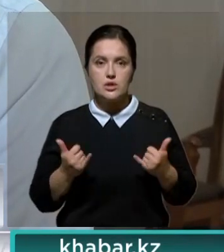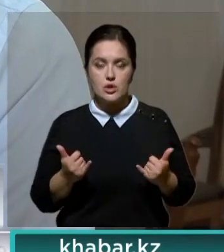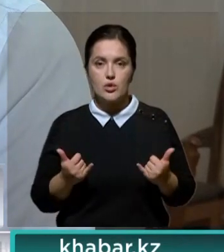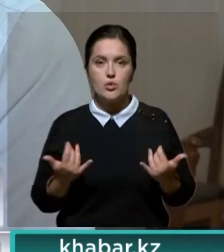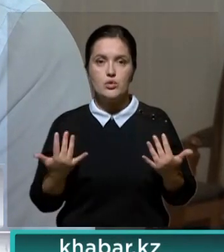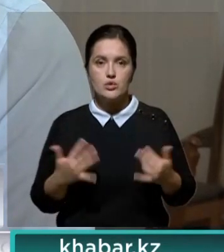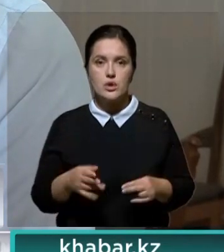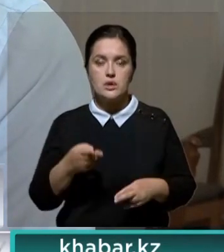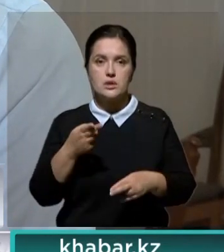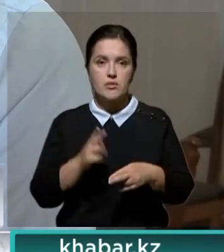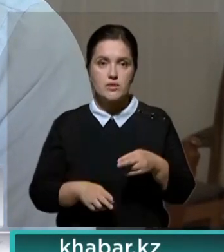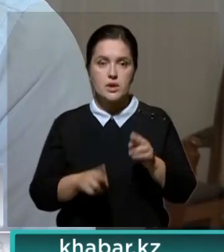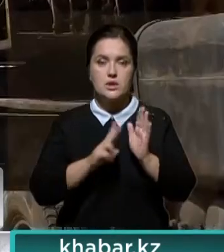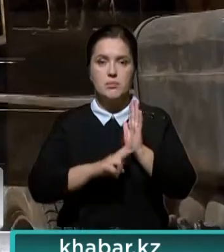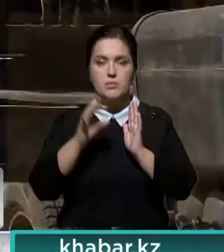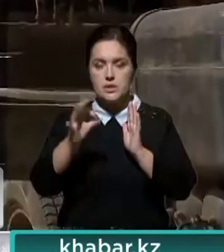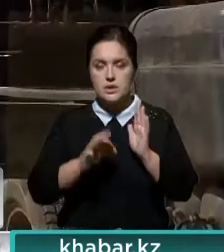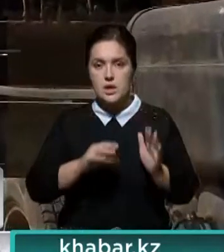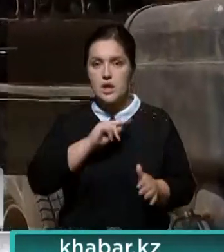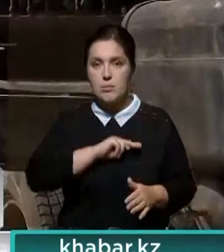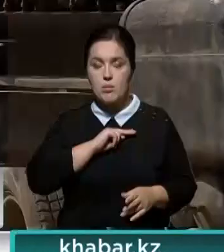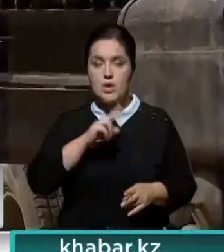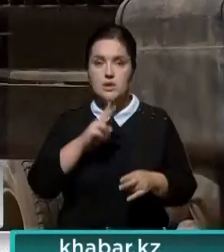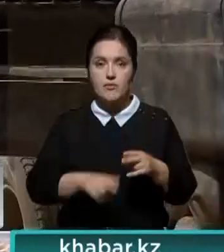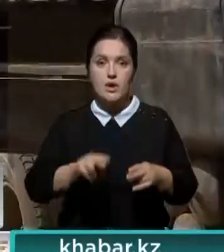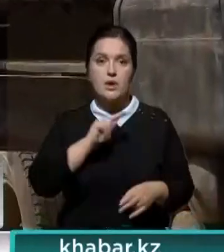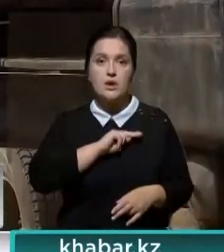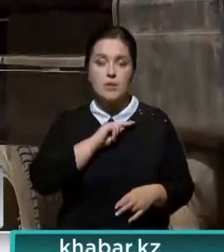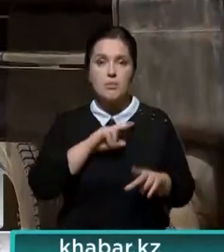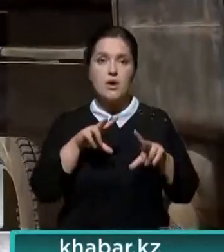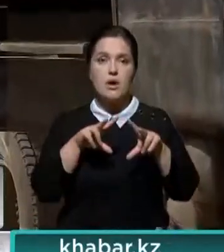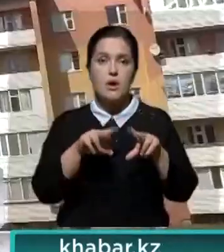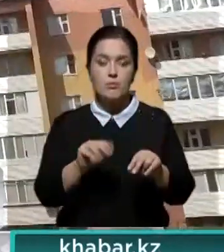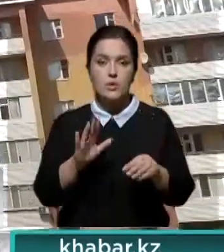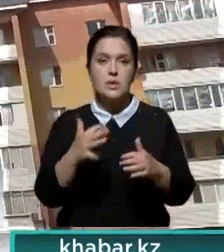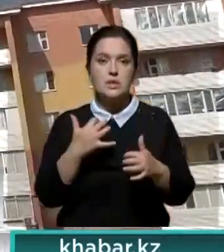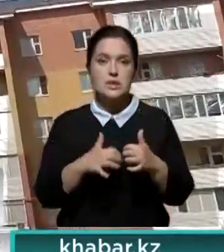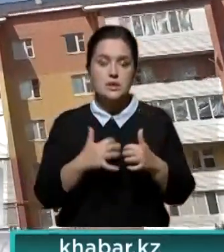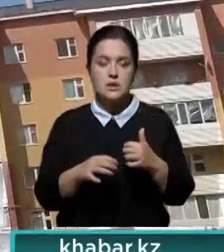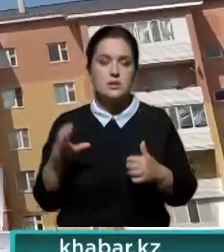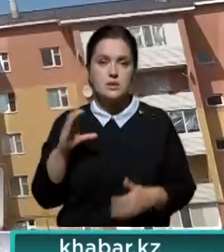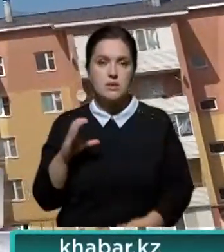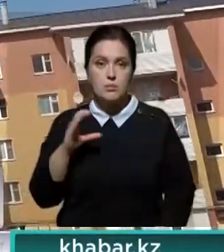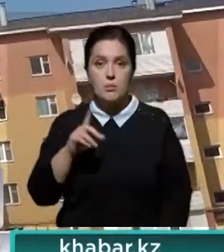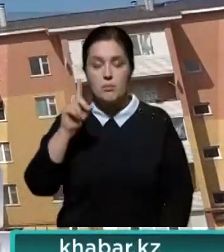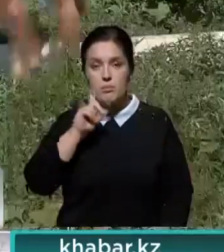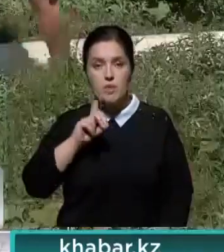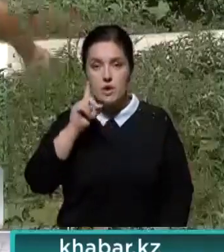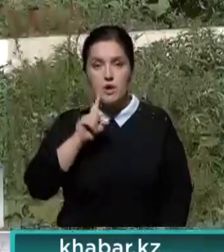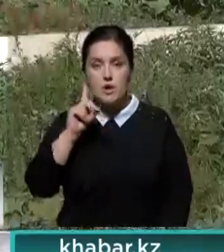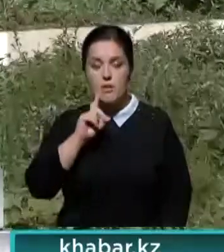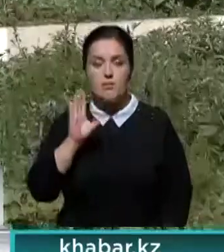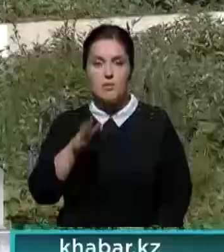завершил более 70% работ. Завершить работы в Акимате обещают лишь к середине сентября, а пока жителям